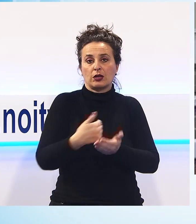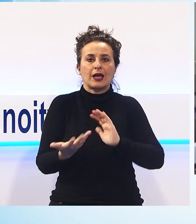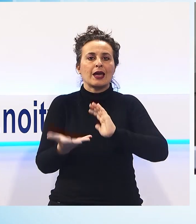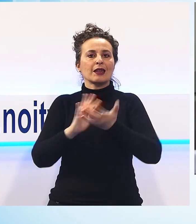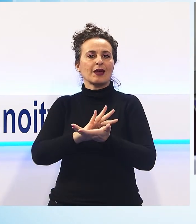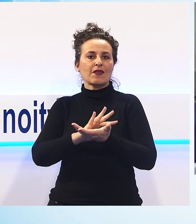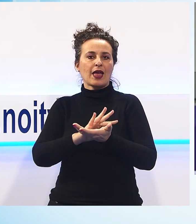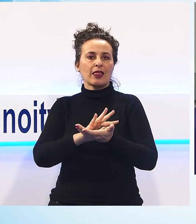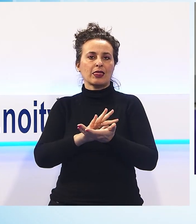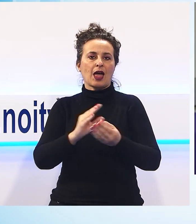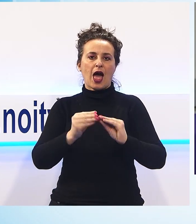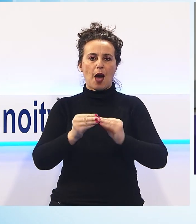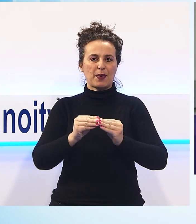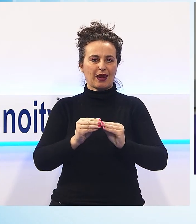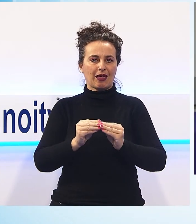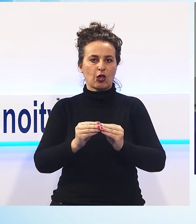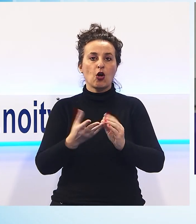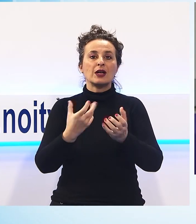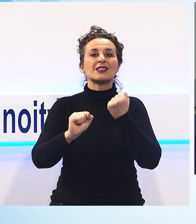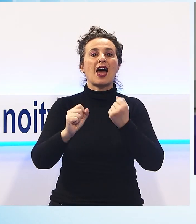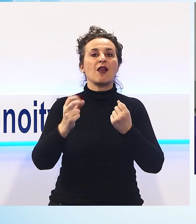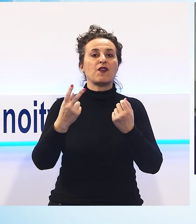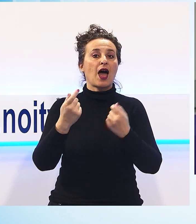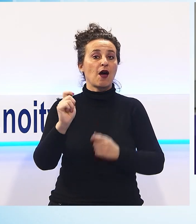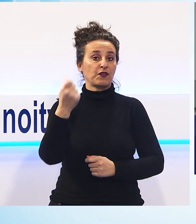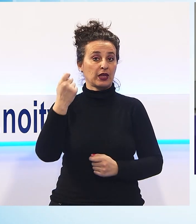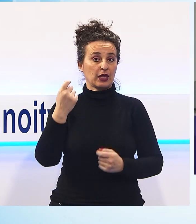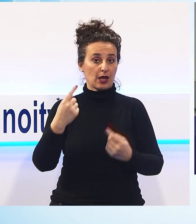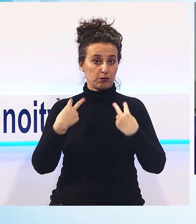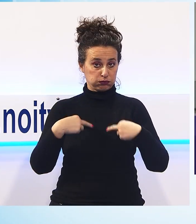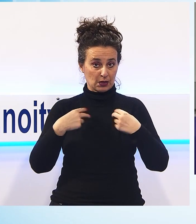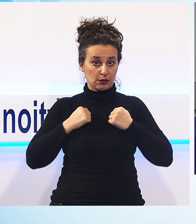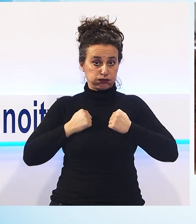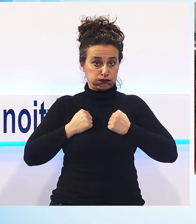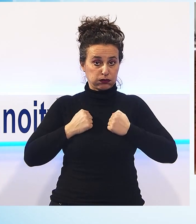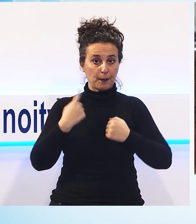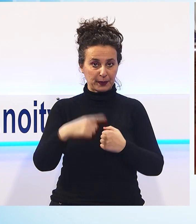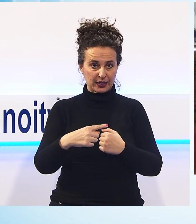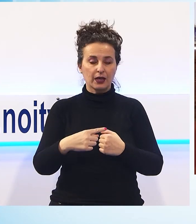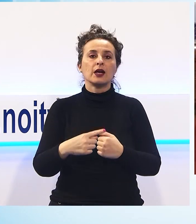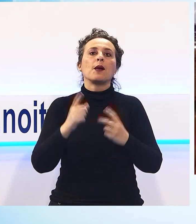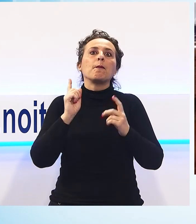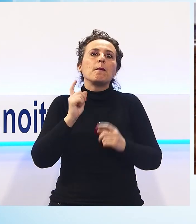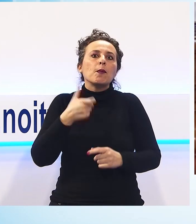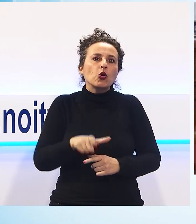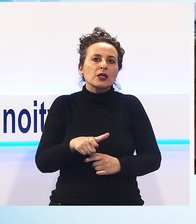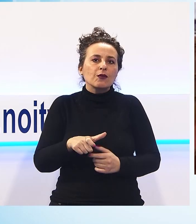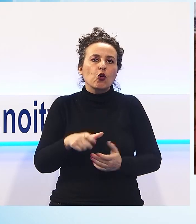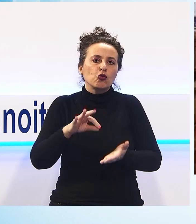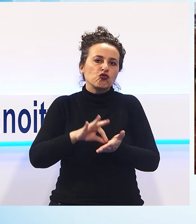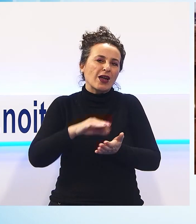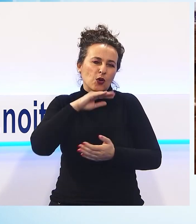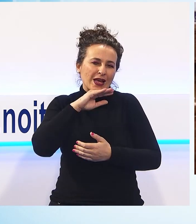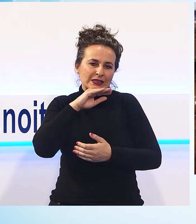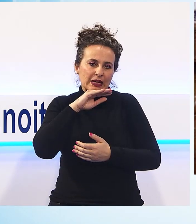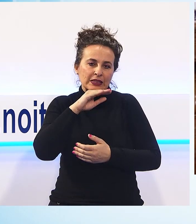salvavita che le infermiere potranno usare nella sfortunata eventualità che ce ne fosse bisogno in attesa dell'arrivo dei soccorsi.